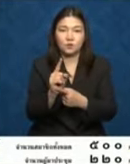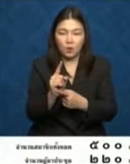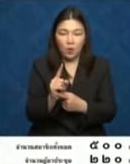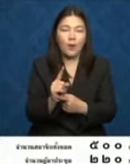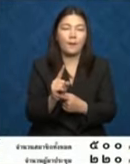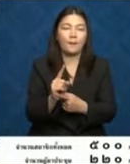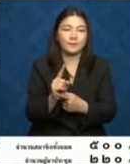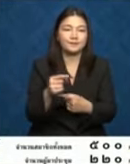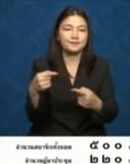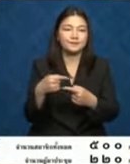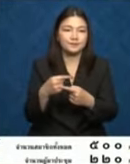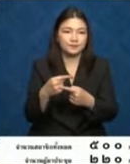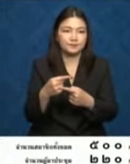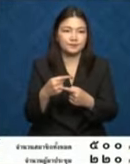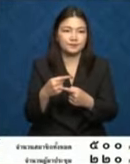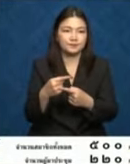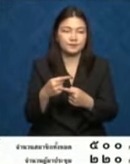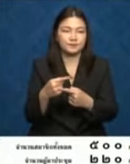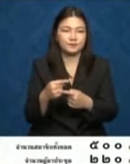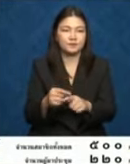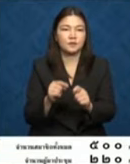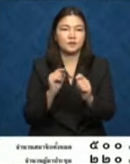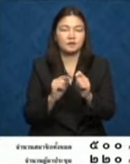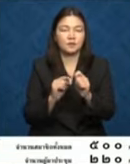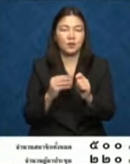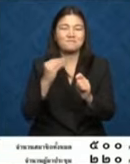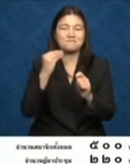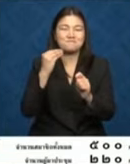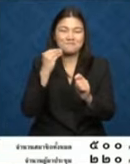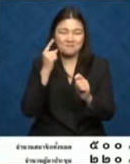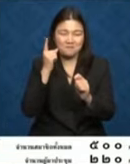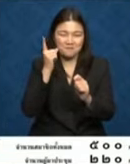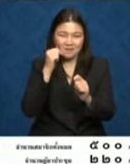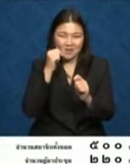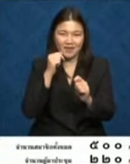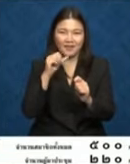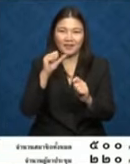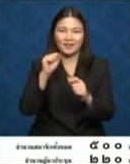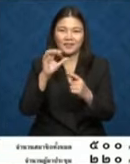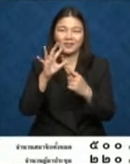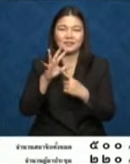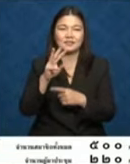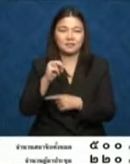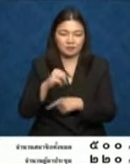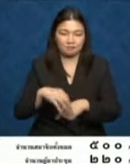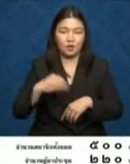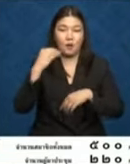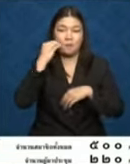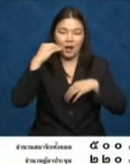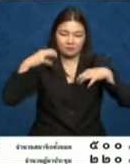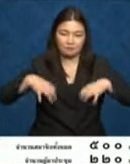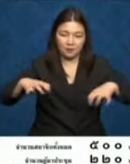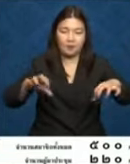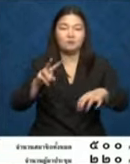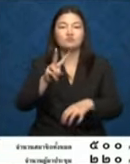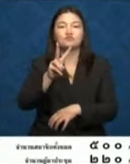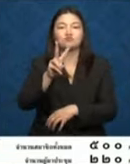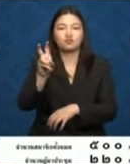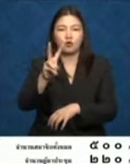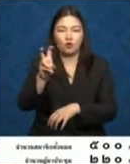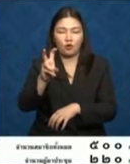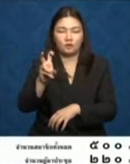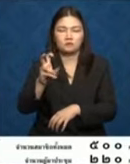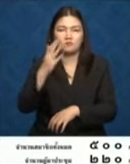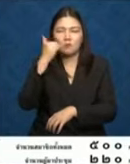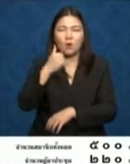แม่สารสามัคคีหมู่ที่10ตำบลแม่สำอำเภอศรีสัชนาลัยซึ่งมี200ครอบครัวมีความเดือดร้อนการติดต่อลูกหลาน